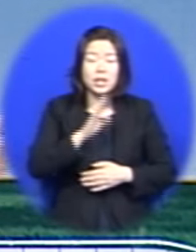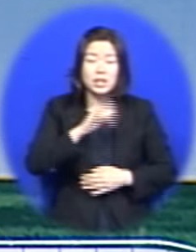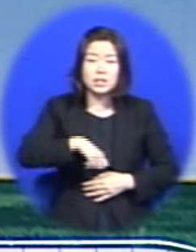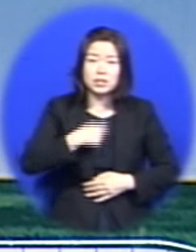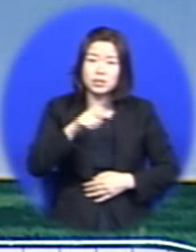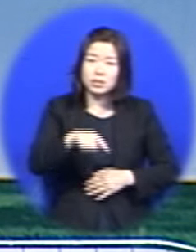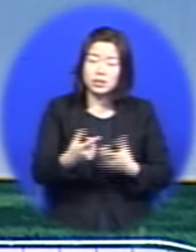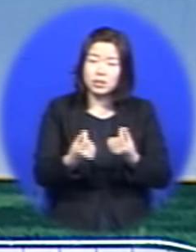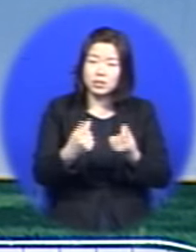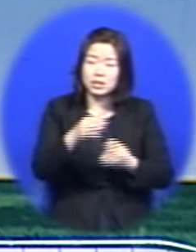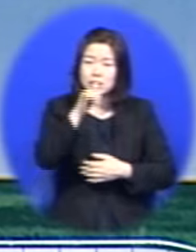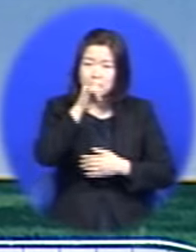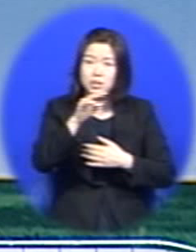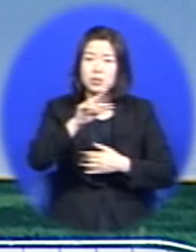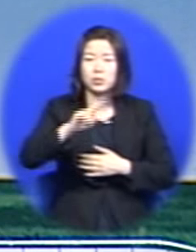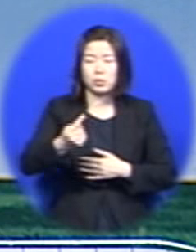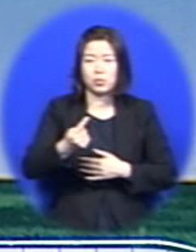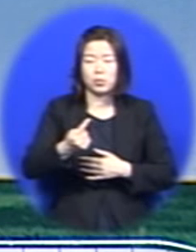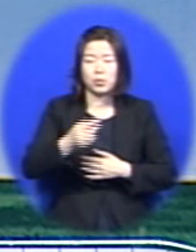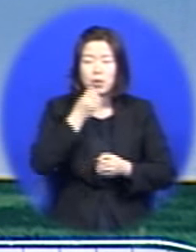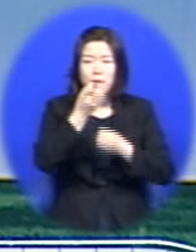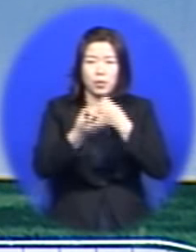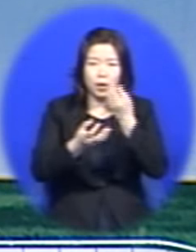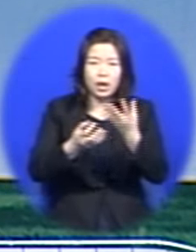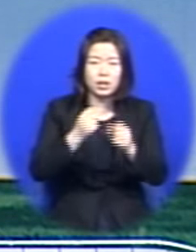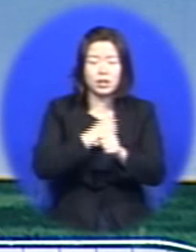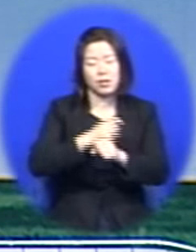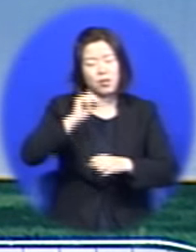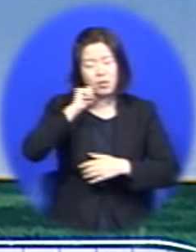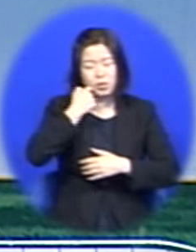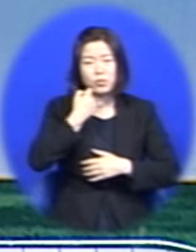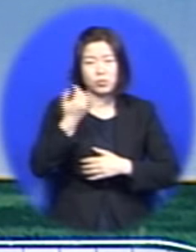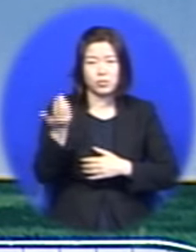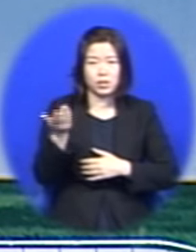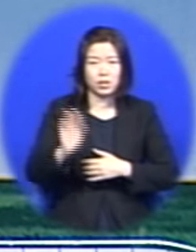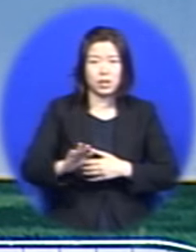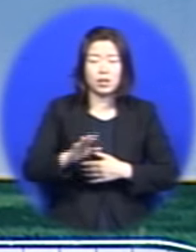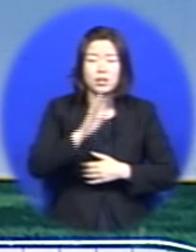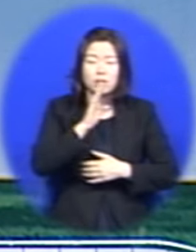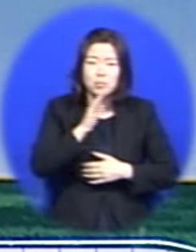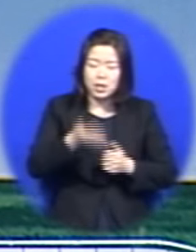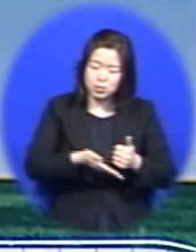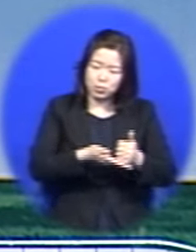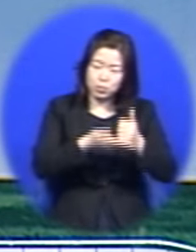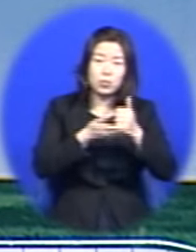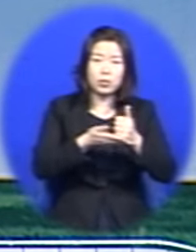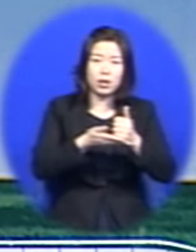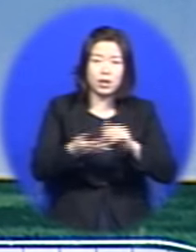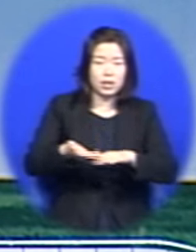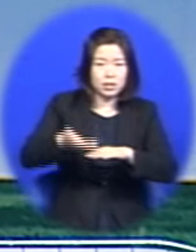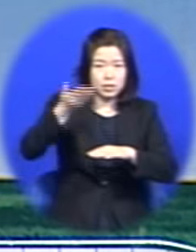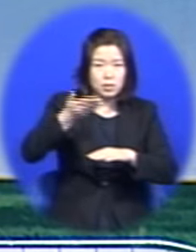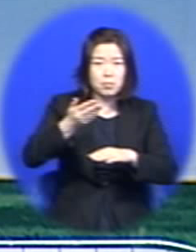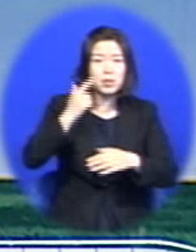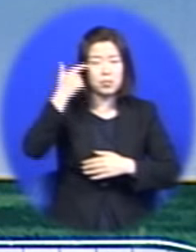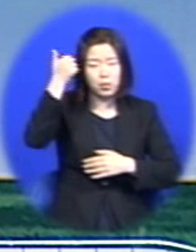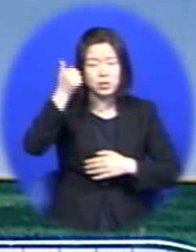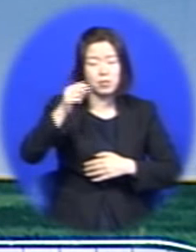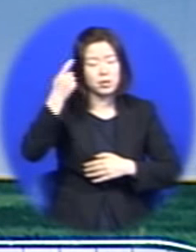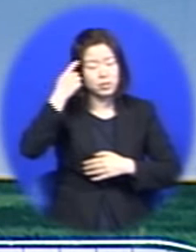일이 있었다고 그러더라도 그 이야기를 하기가 어려운 일이거든요. 저는 참 존경스러운 선배 목사님이라고